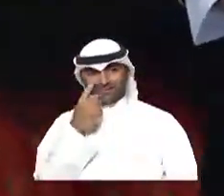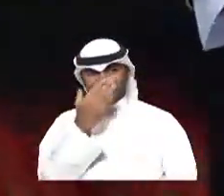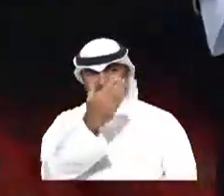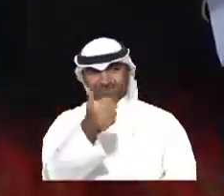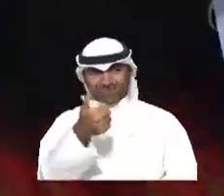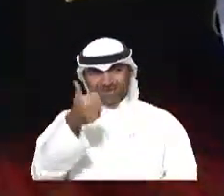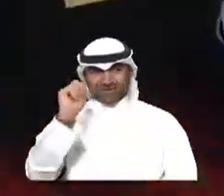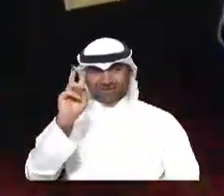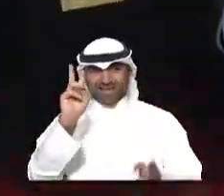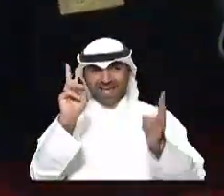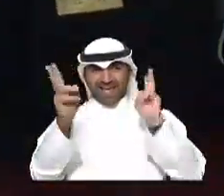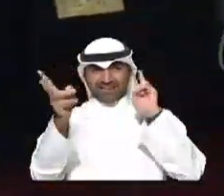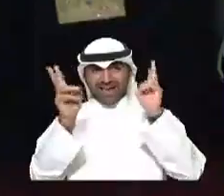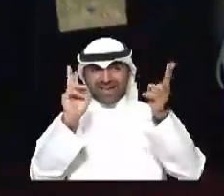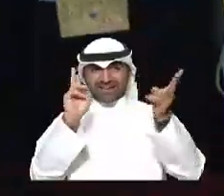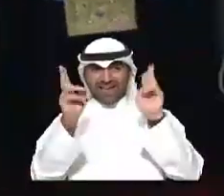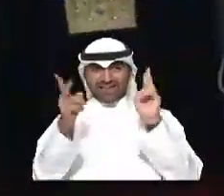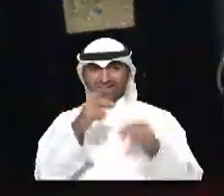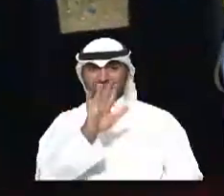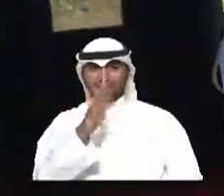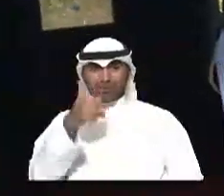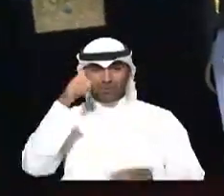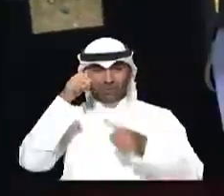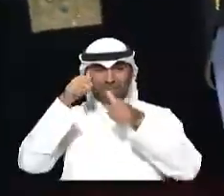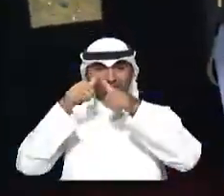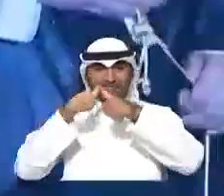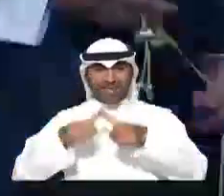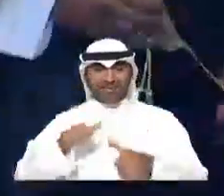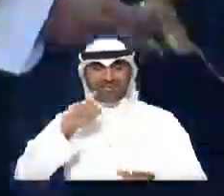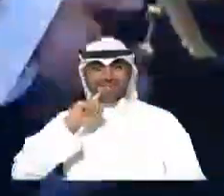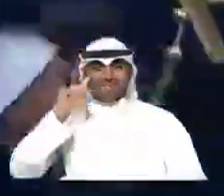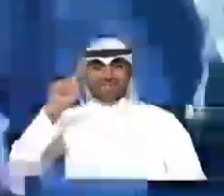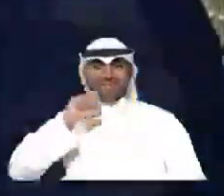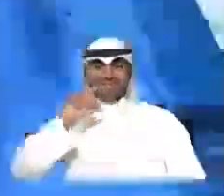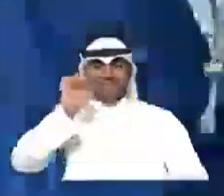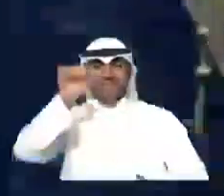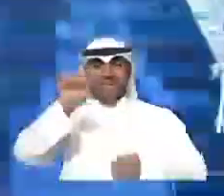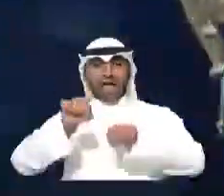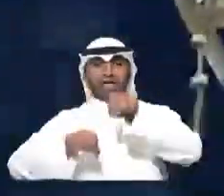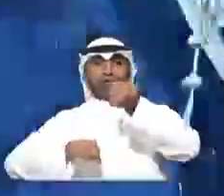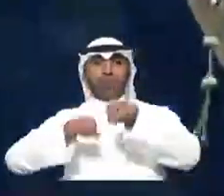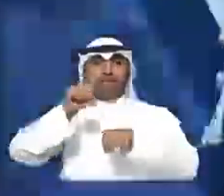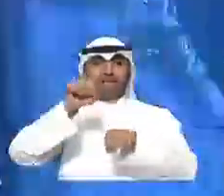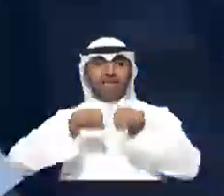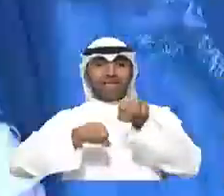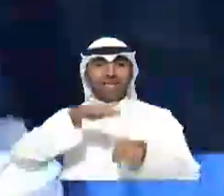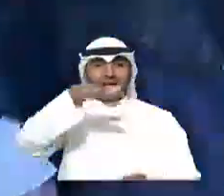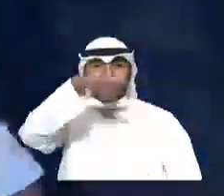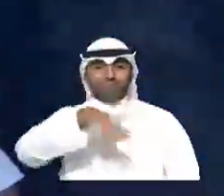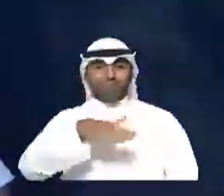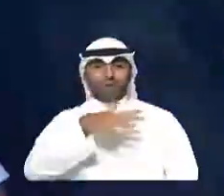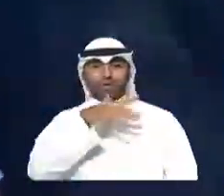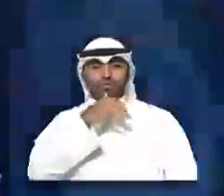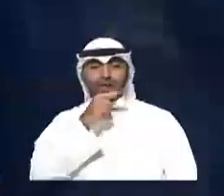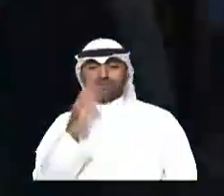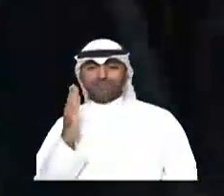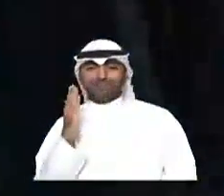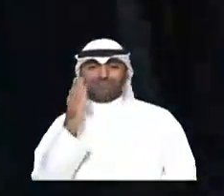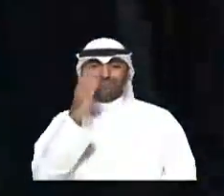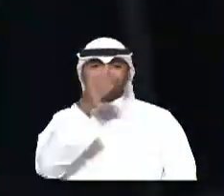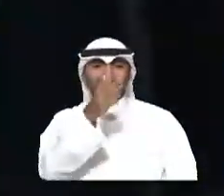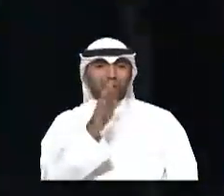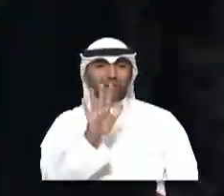الخارجية الشيخ سالم عبد الله الجابر الصباح وشخصيات سياسية واقتصادية ورجال الأعمال